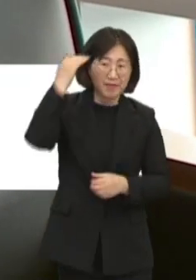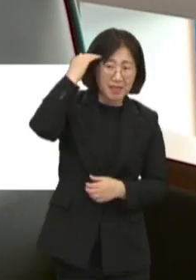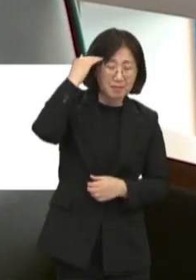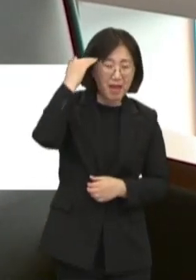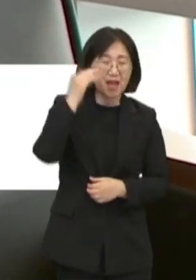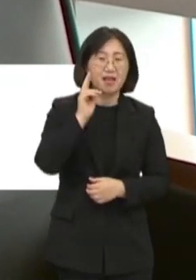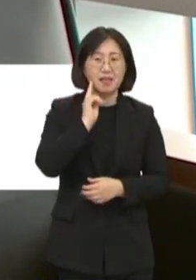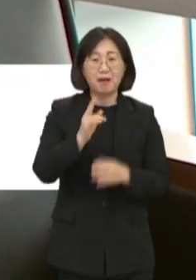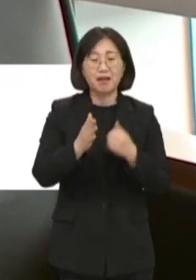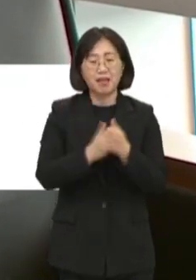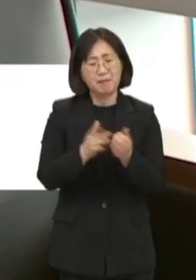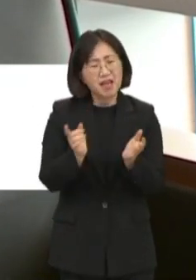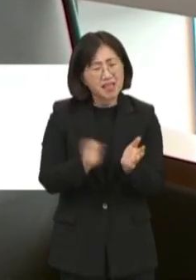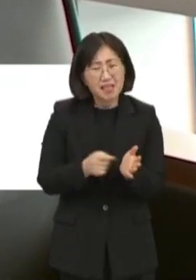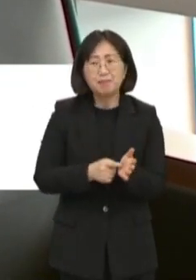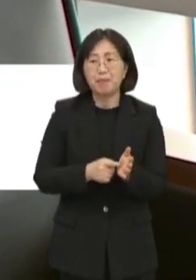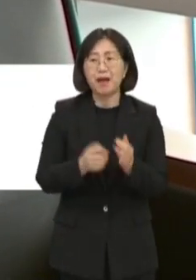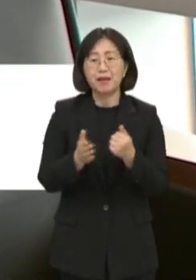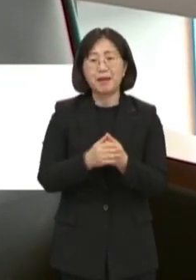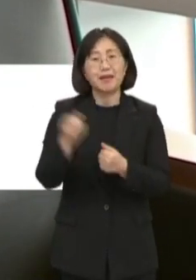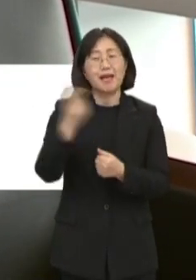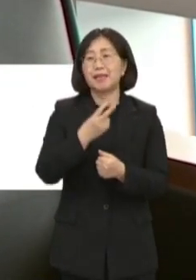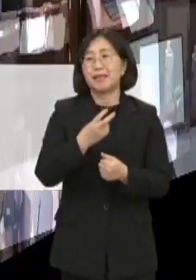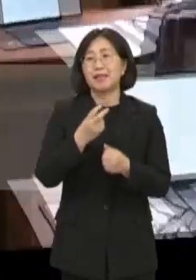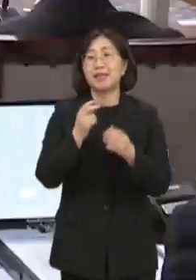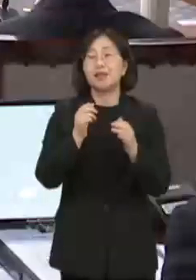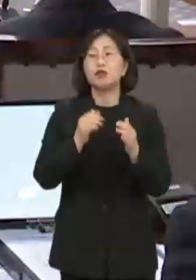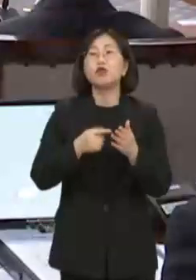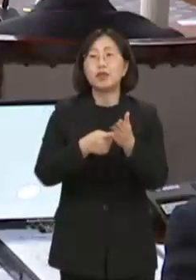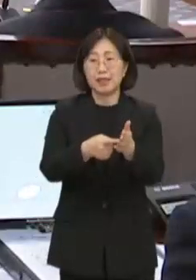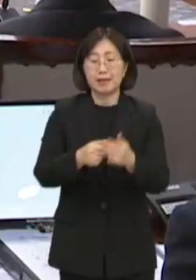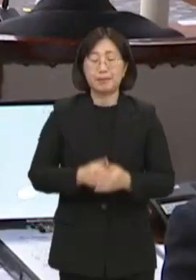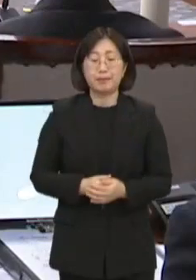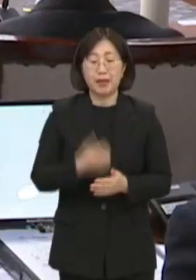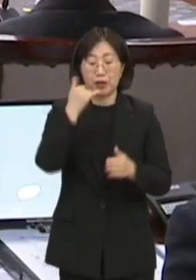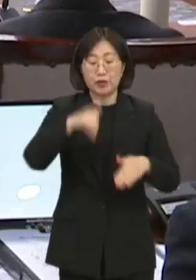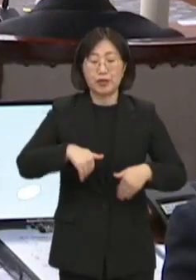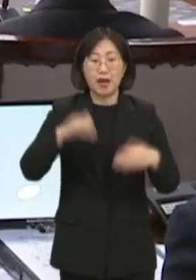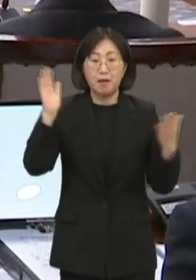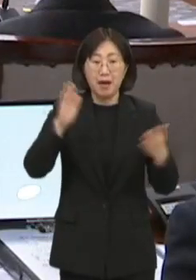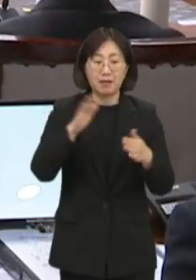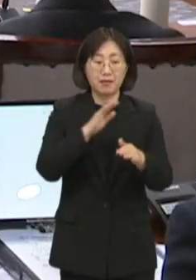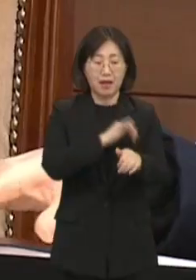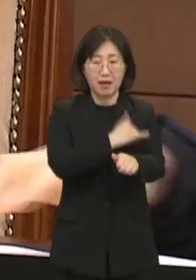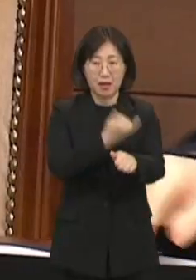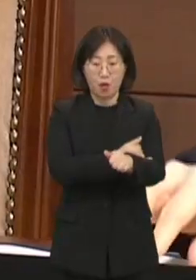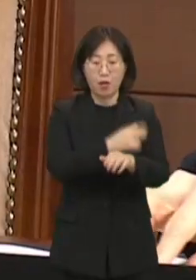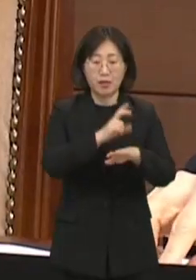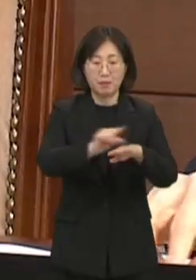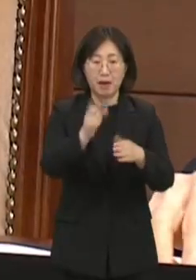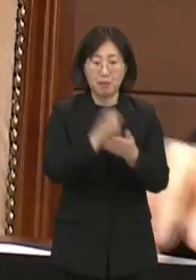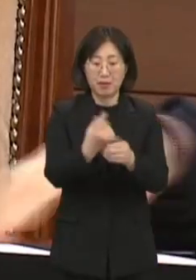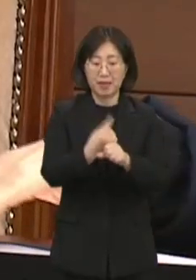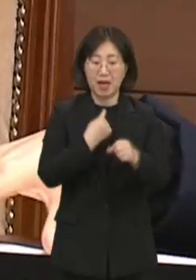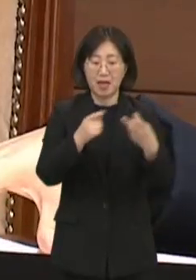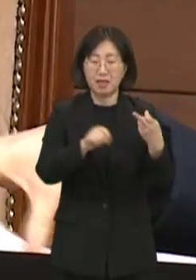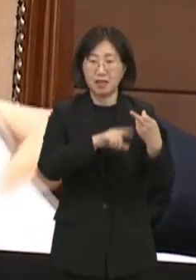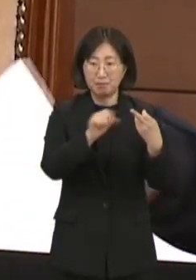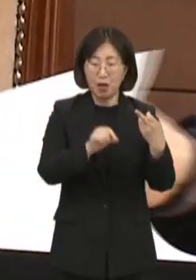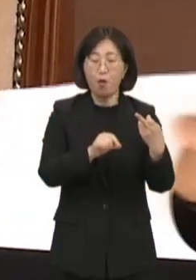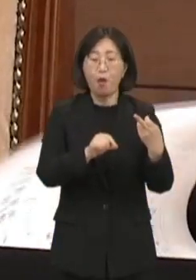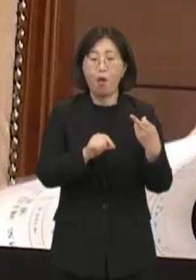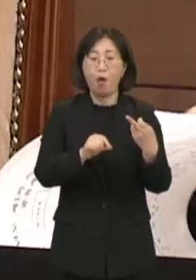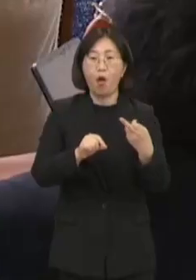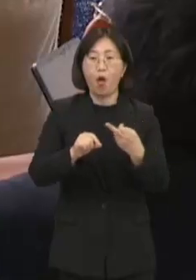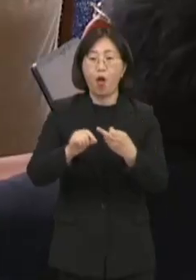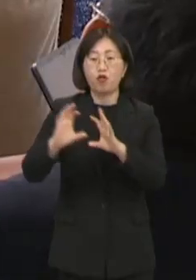시급하다고 생각을 해서 재추진하게 됐습니다. 충남 학생 인권 조례 폐지안은 지난해 12월 국민의힘이 일부